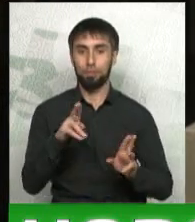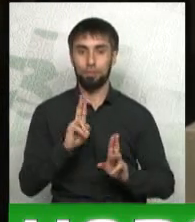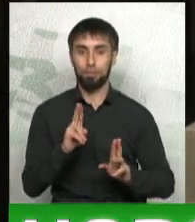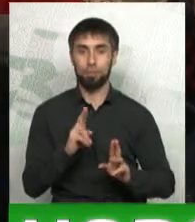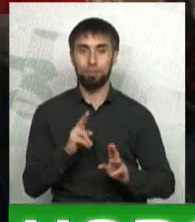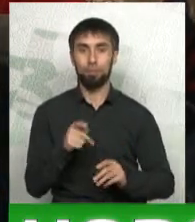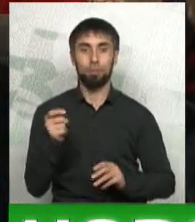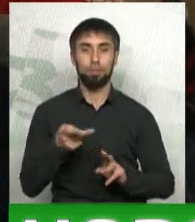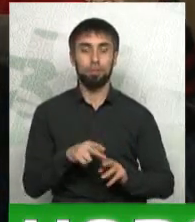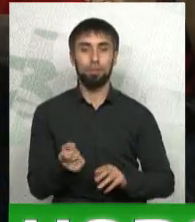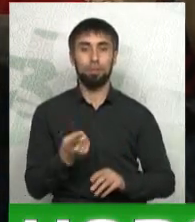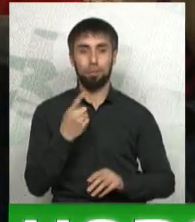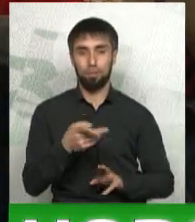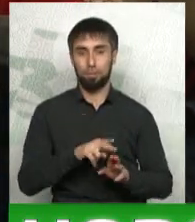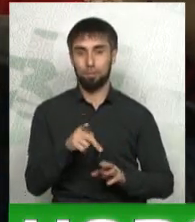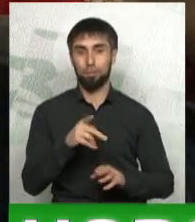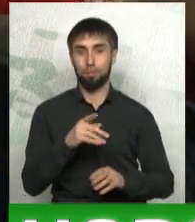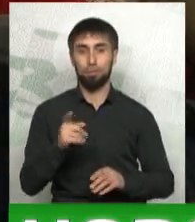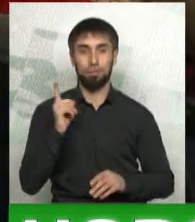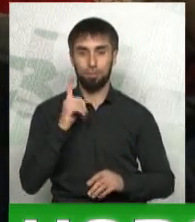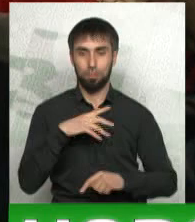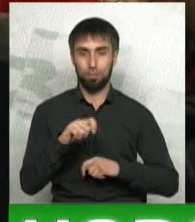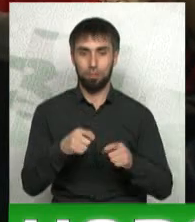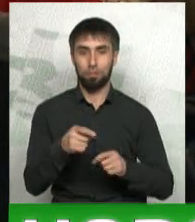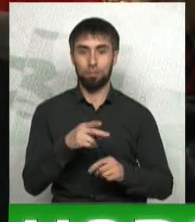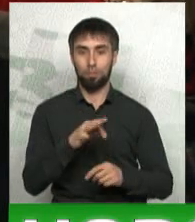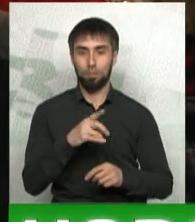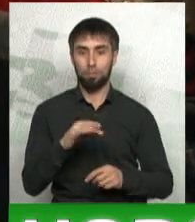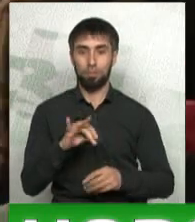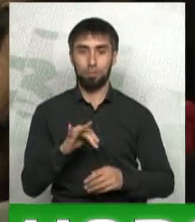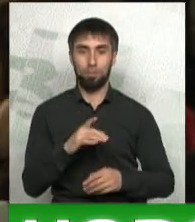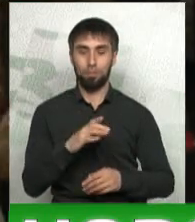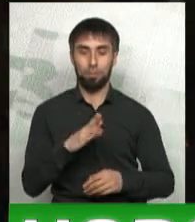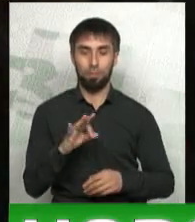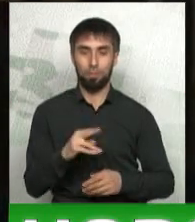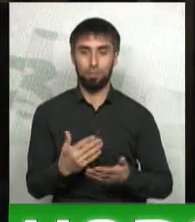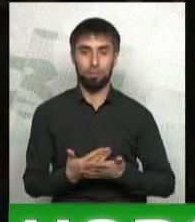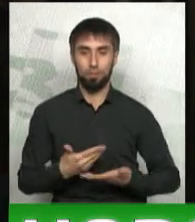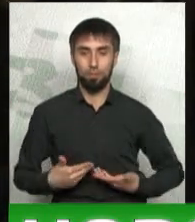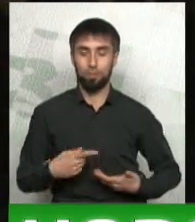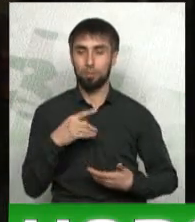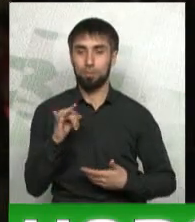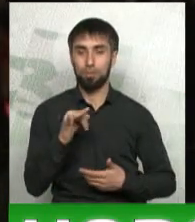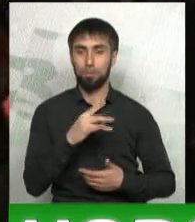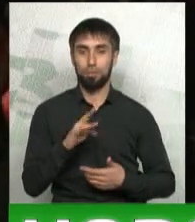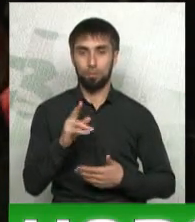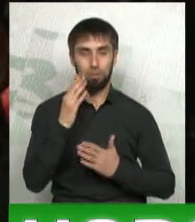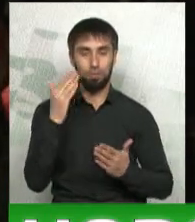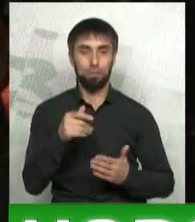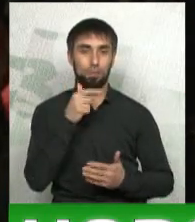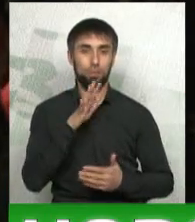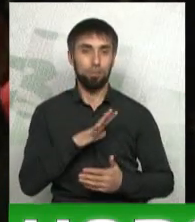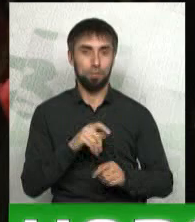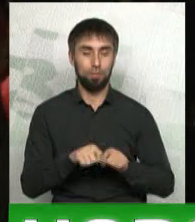его пришли к нам из древности. Они символизируют обновление и вход в новую жизнь. Историю никто не знает, когда это образовалось,